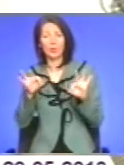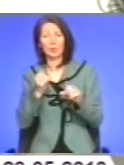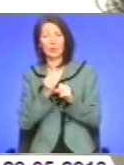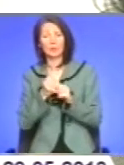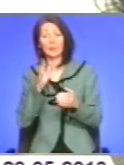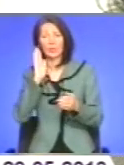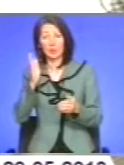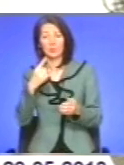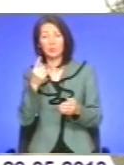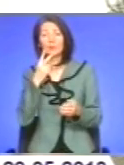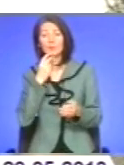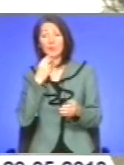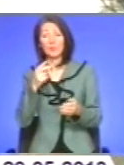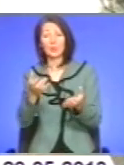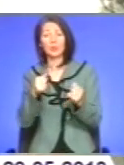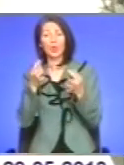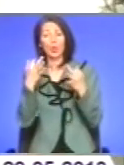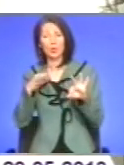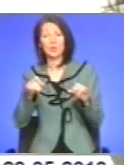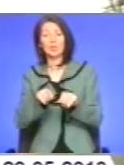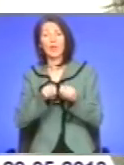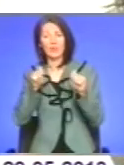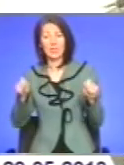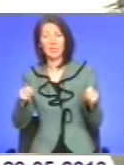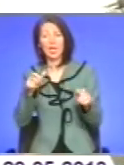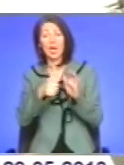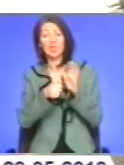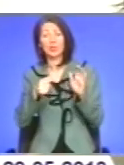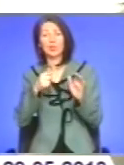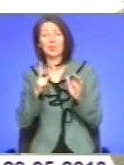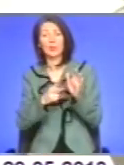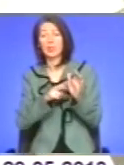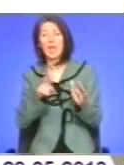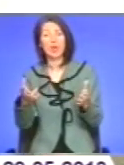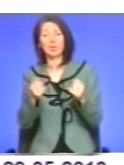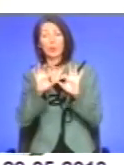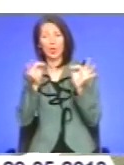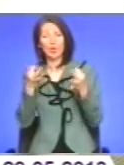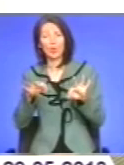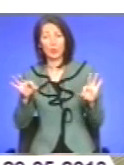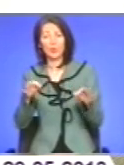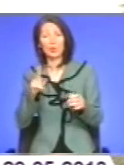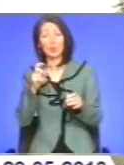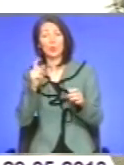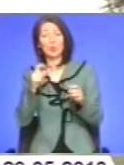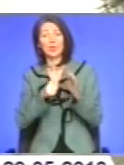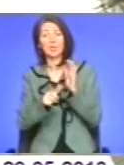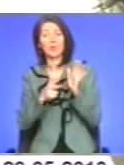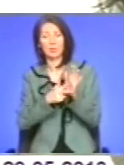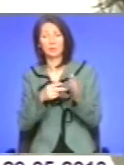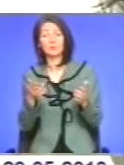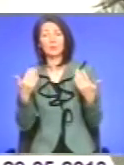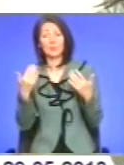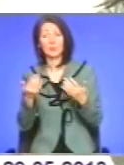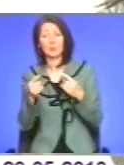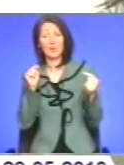оздоровлення отримають дозвіл на відкриття 617, не отримають дозвіл 178. Це стосується таких областей: Запорізька,